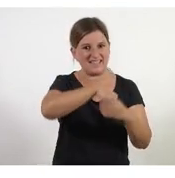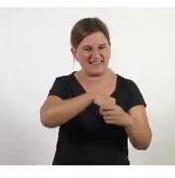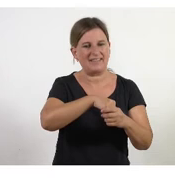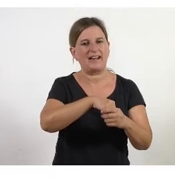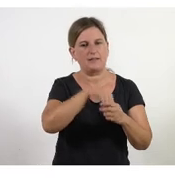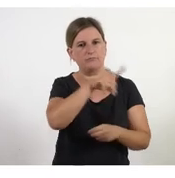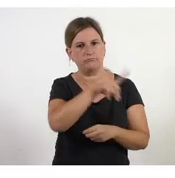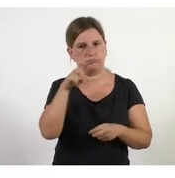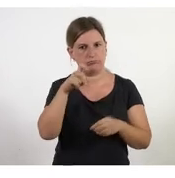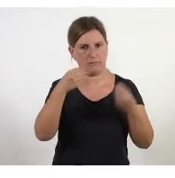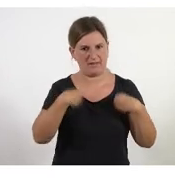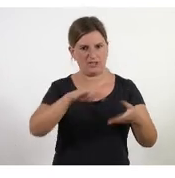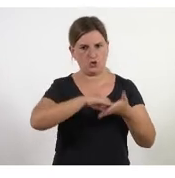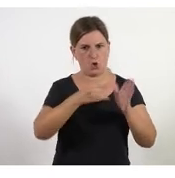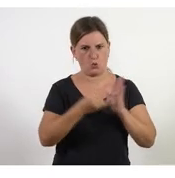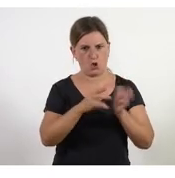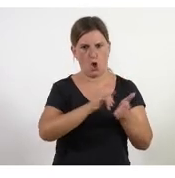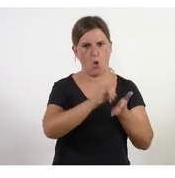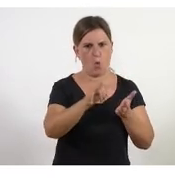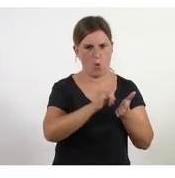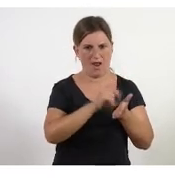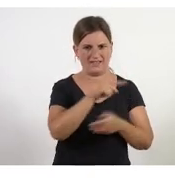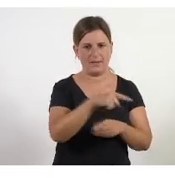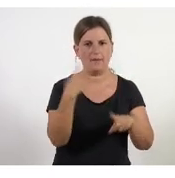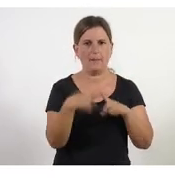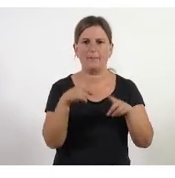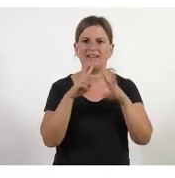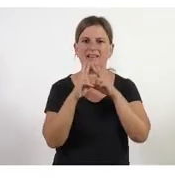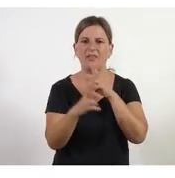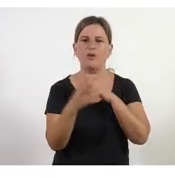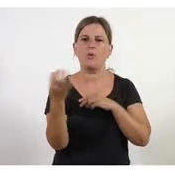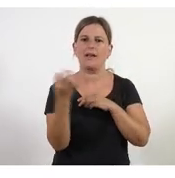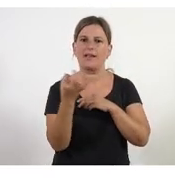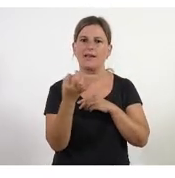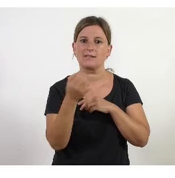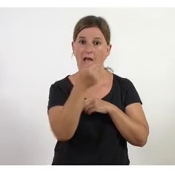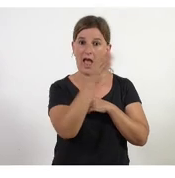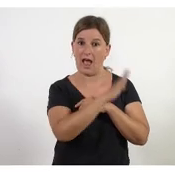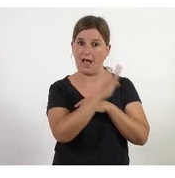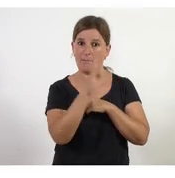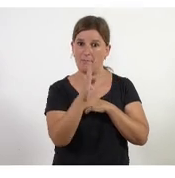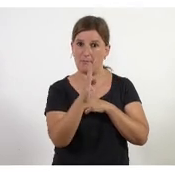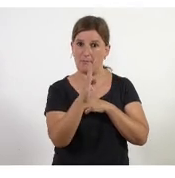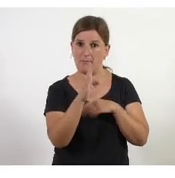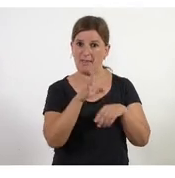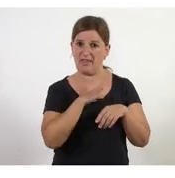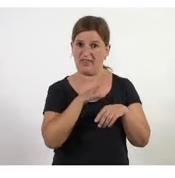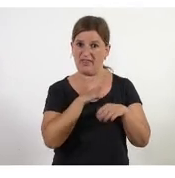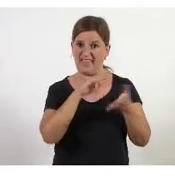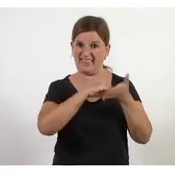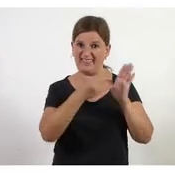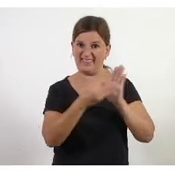aquesta solució, el WhatsApp, perquè és una aplicació que en tota la seva base de tècnics a la